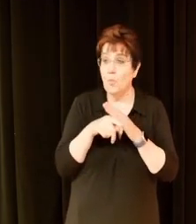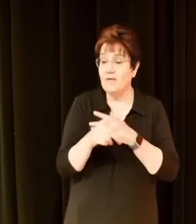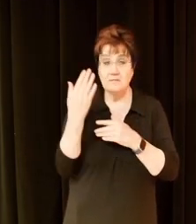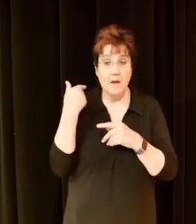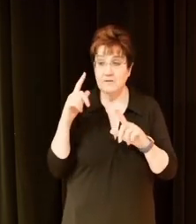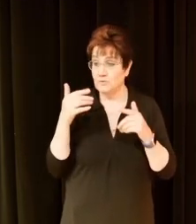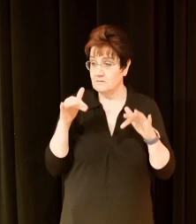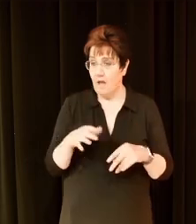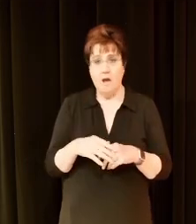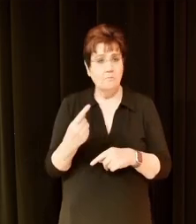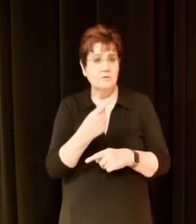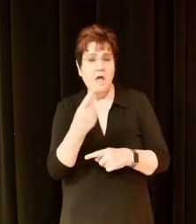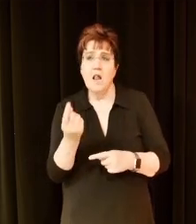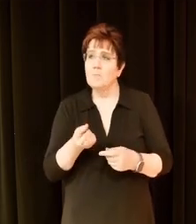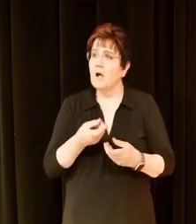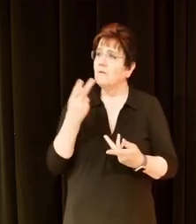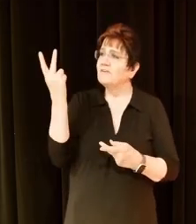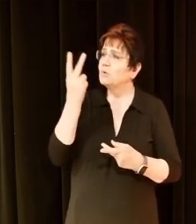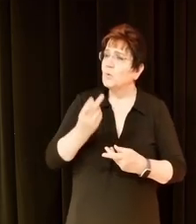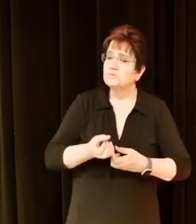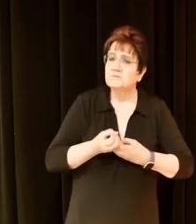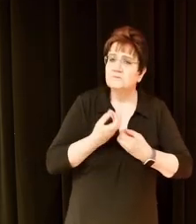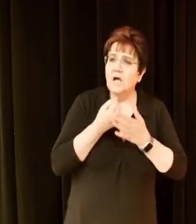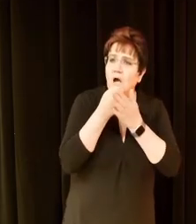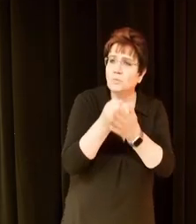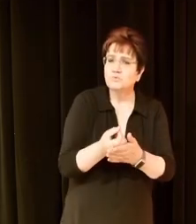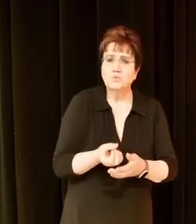machen, künstlerisch sich auszudrücken,